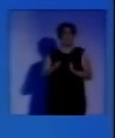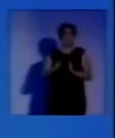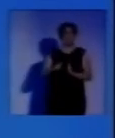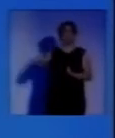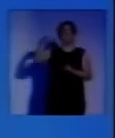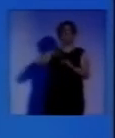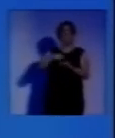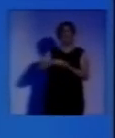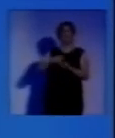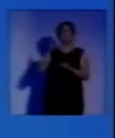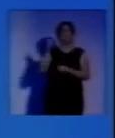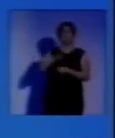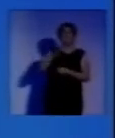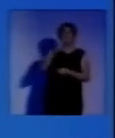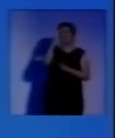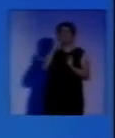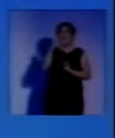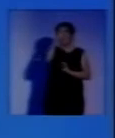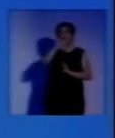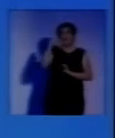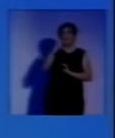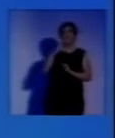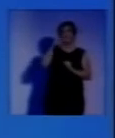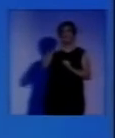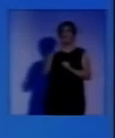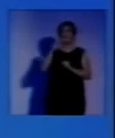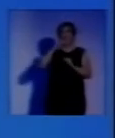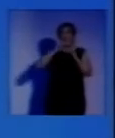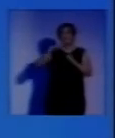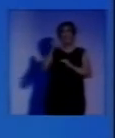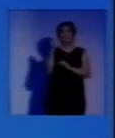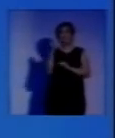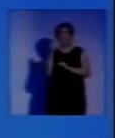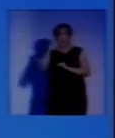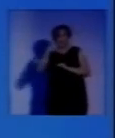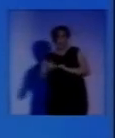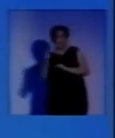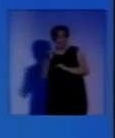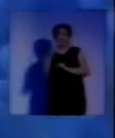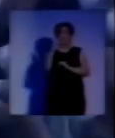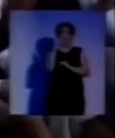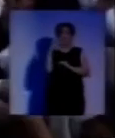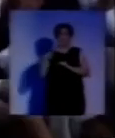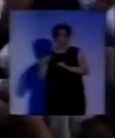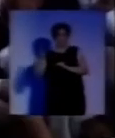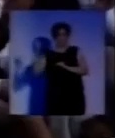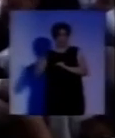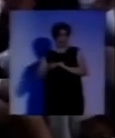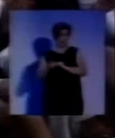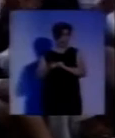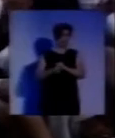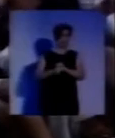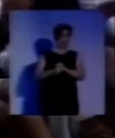Συντελεστών στα φυσικά πρόσωπα με εισαγωγικό συντελεστή για τα χαμηλά εισοδήματα 9%. Γιώργο, αν θες, σας